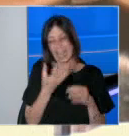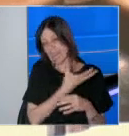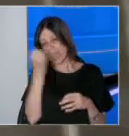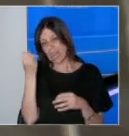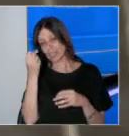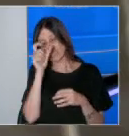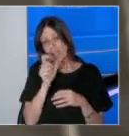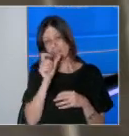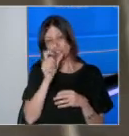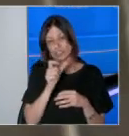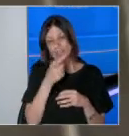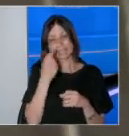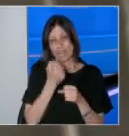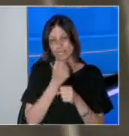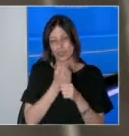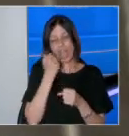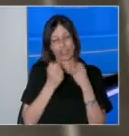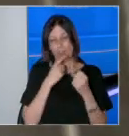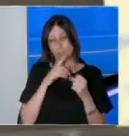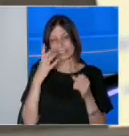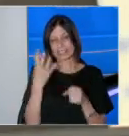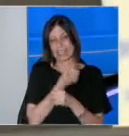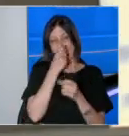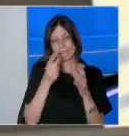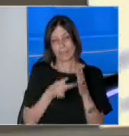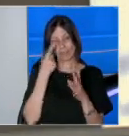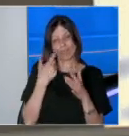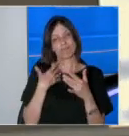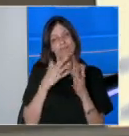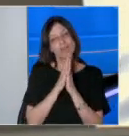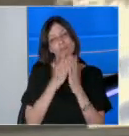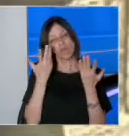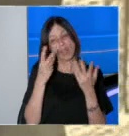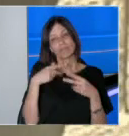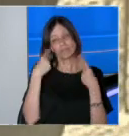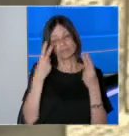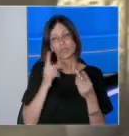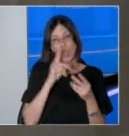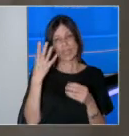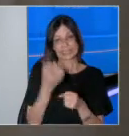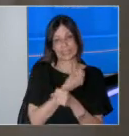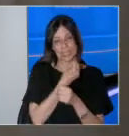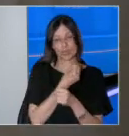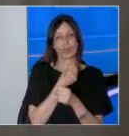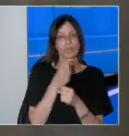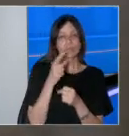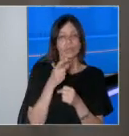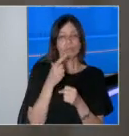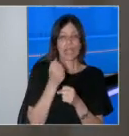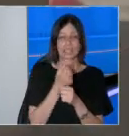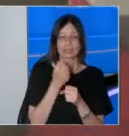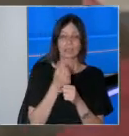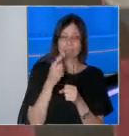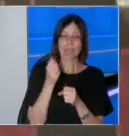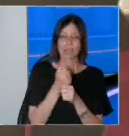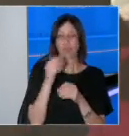מחוצה. זו עבודה קשה, ראינו שזה לא הלך בסיבוב הראשון, הם מקווים שבצוק העתים, אם שום דבר לא יצלח, אם יצליחו להרכיב את הקואליציה הזאת בכל